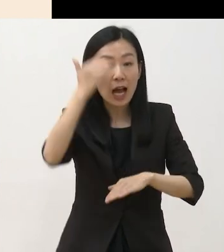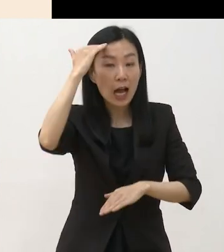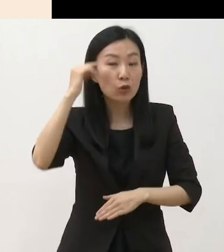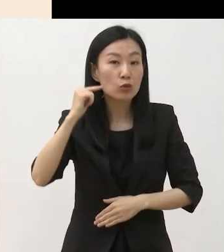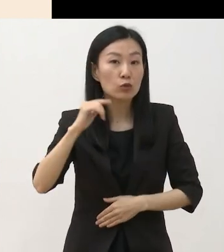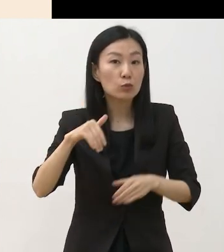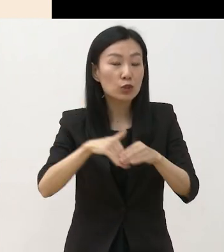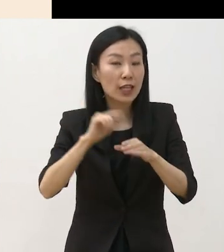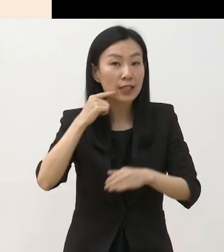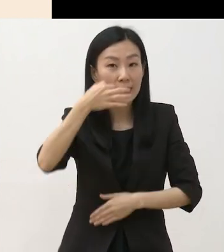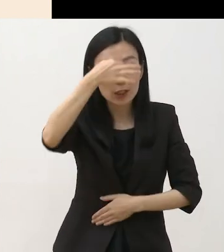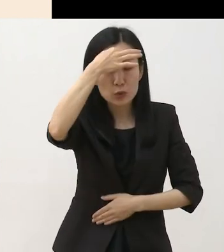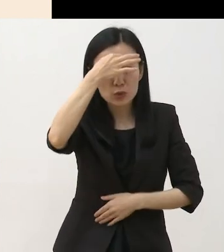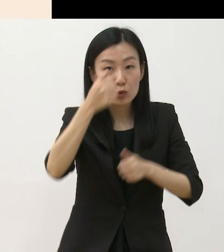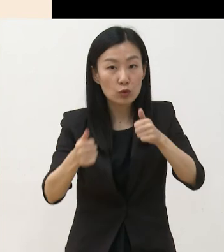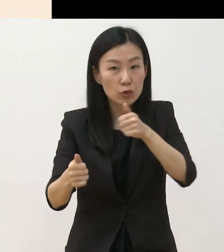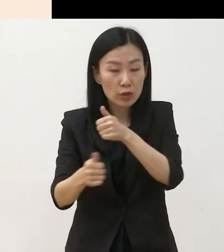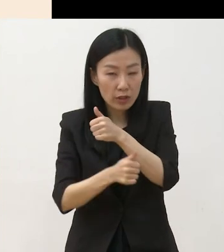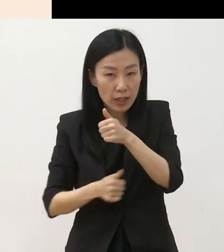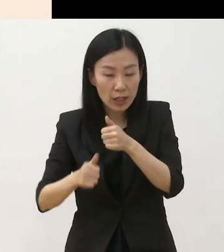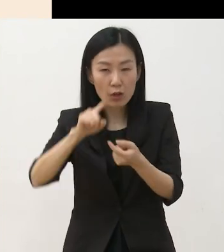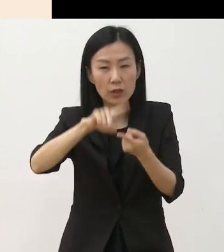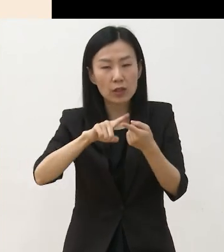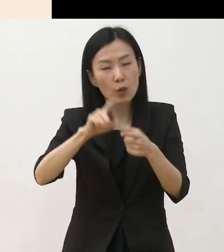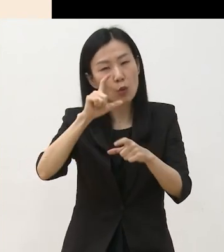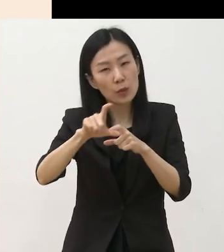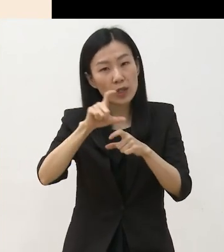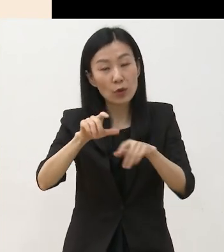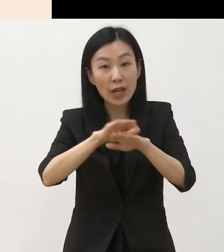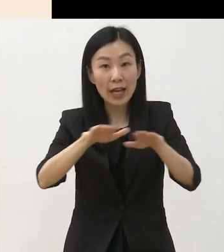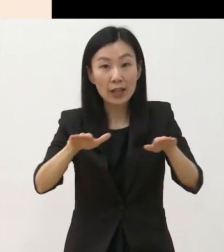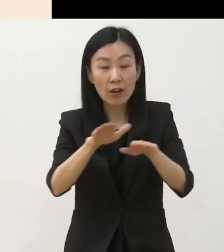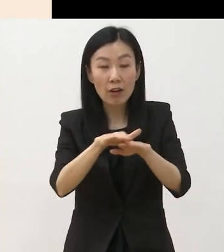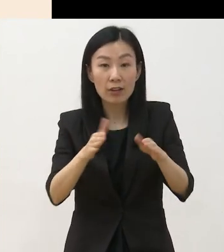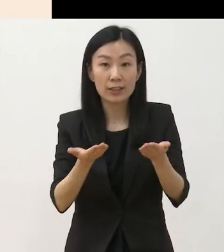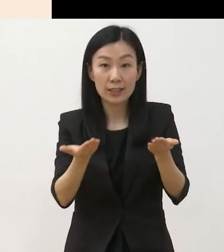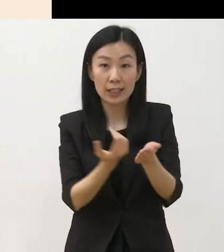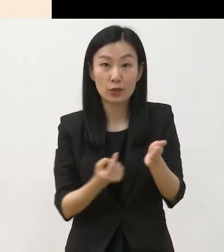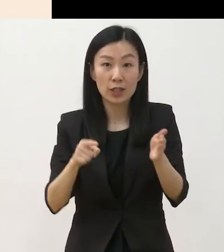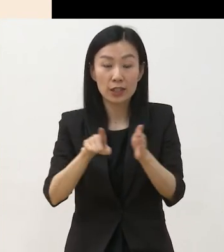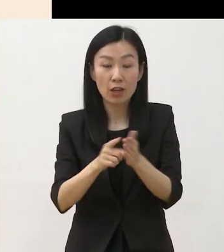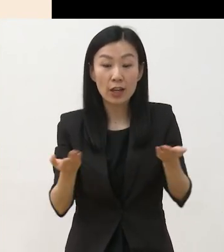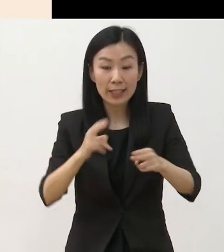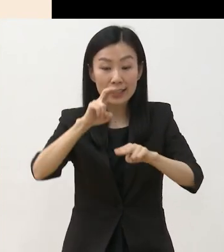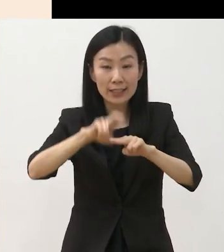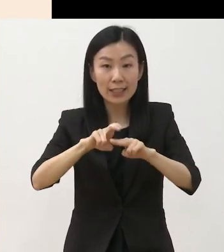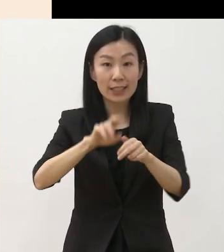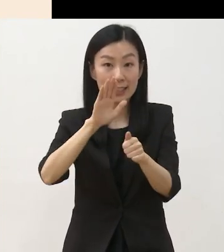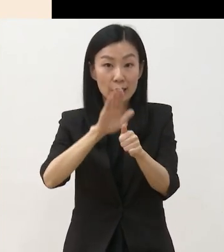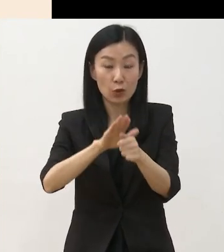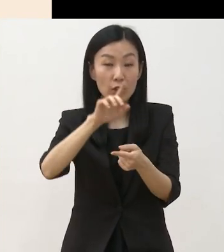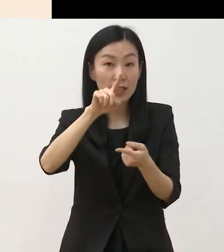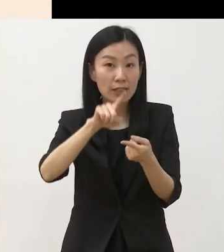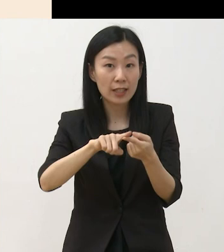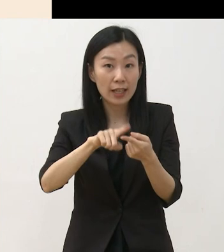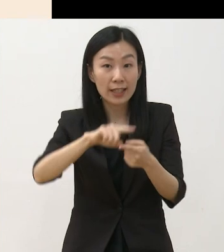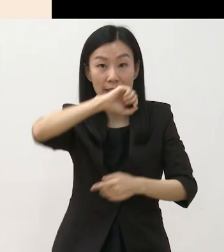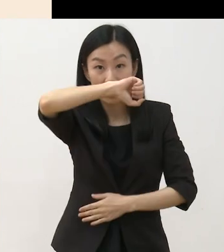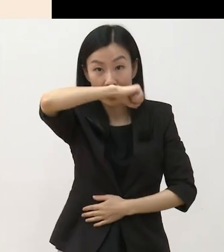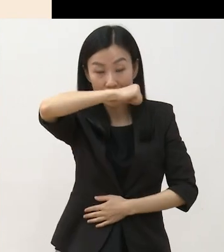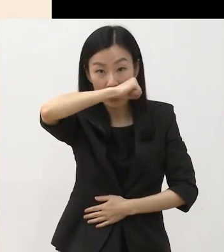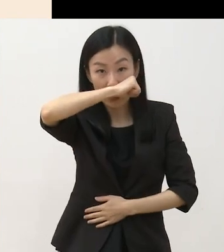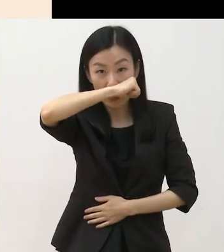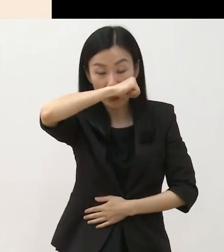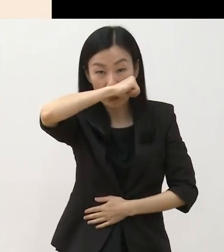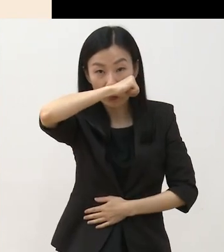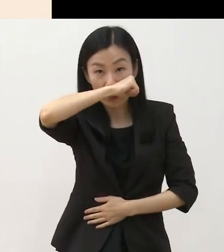이러한 현장 예술의 어려움들을 좀 고민하고 해결하기 위해서 일자리 지원에 대한 좀 예산을